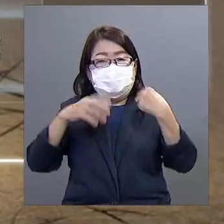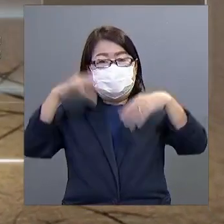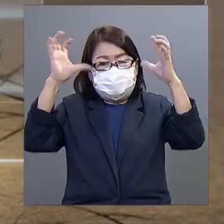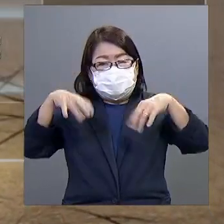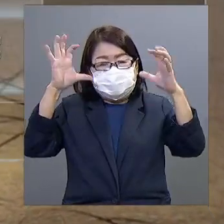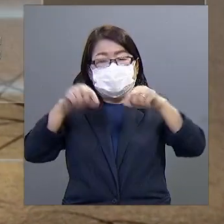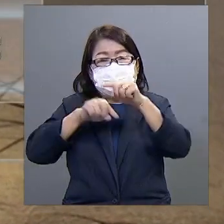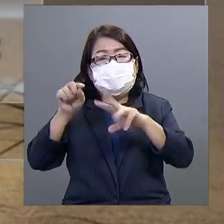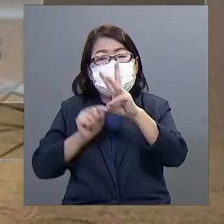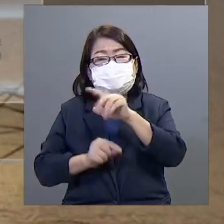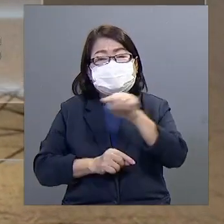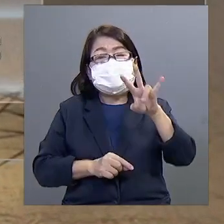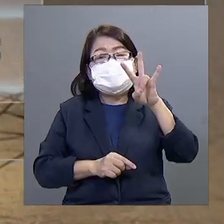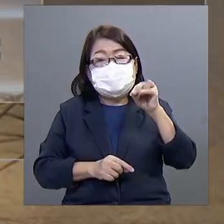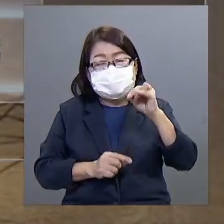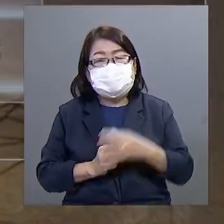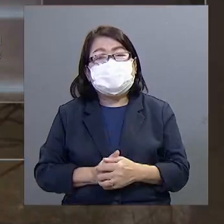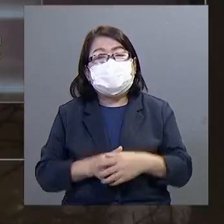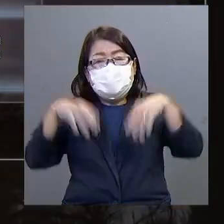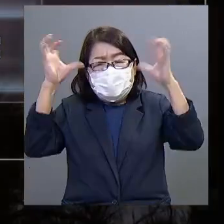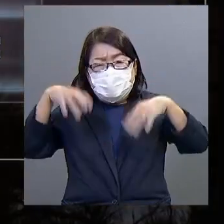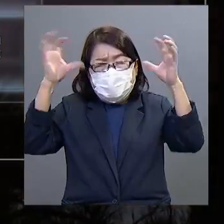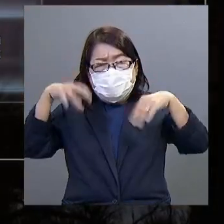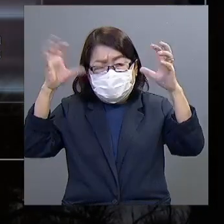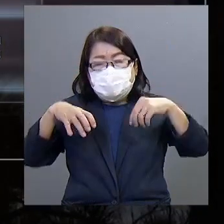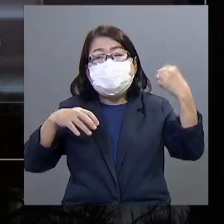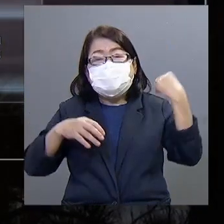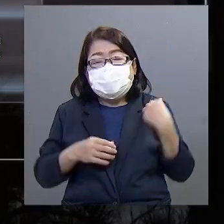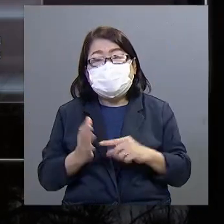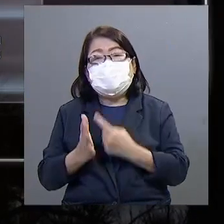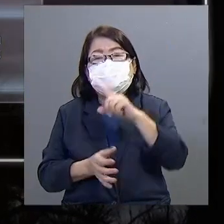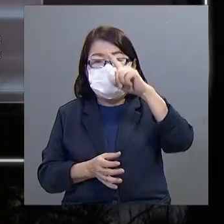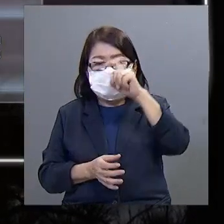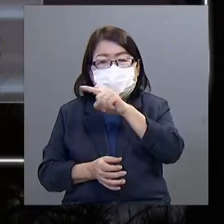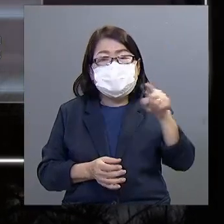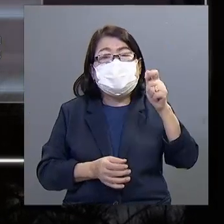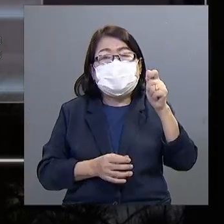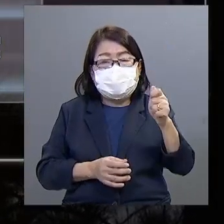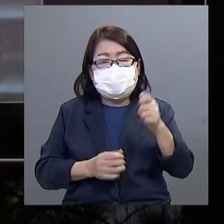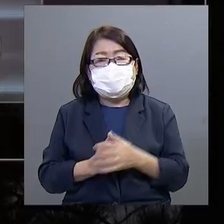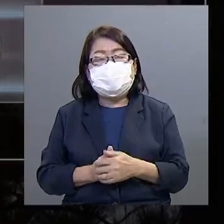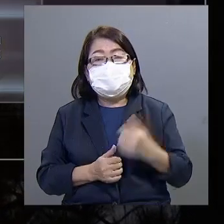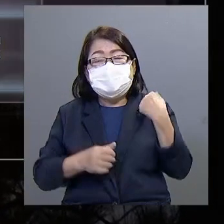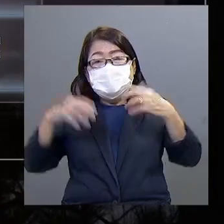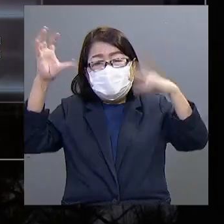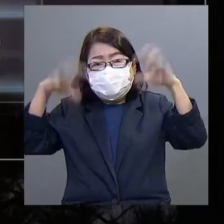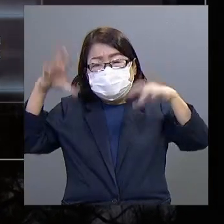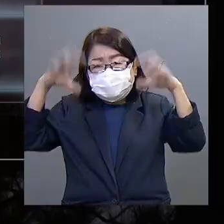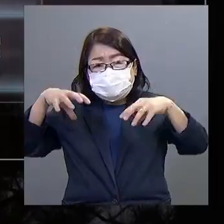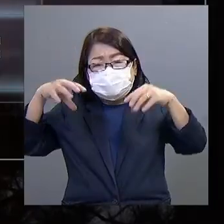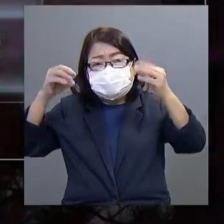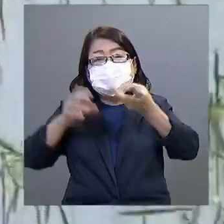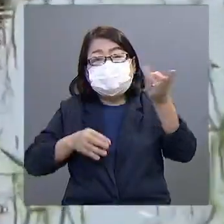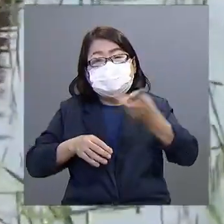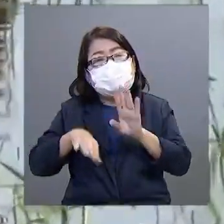% ของพ้นที่และมฝนตกหนกบางแห่งใชวระหวงวนเสา ถึวันนัคารที่จะถึงนี้จะมีฝนลดลงหรอ 30-40%